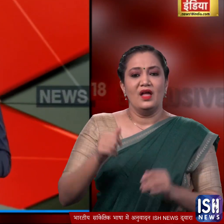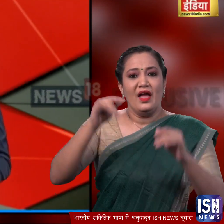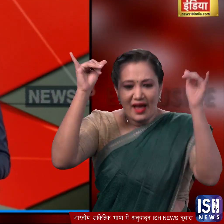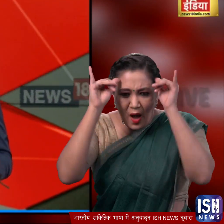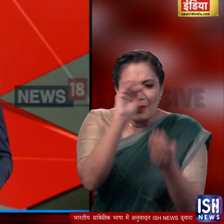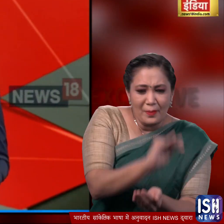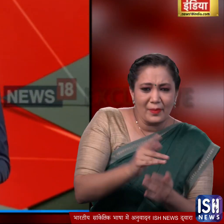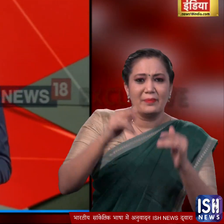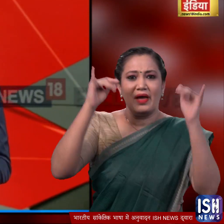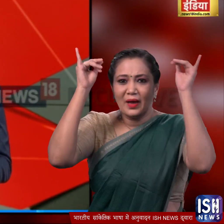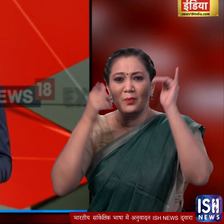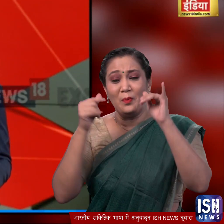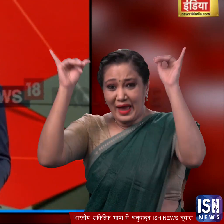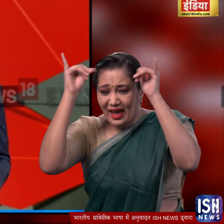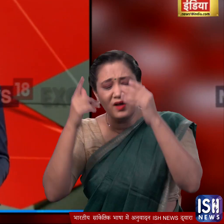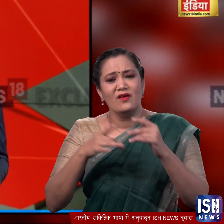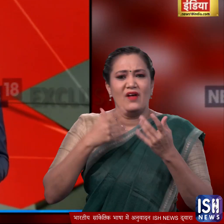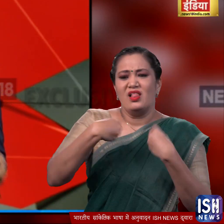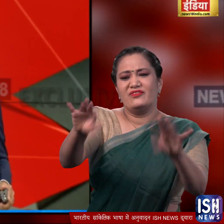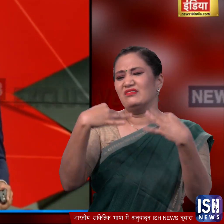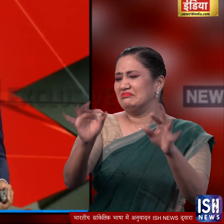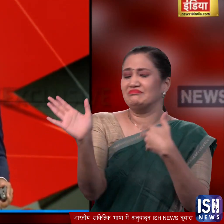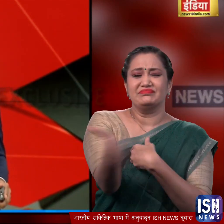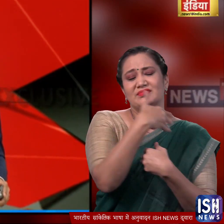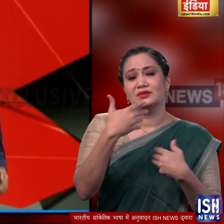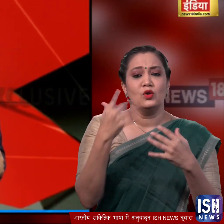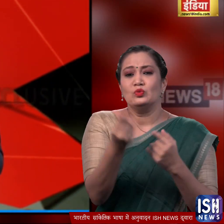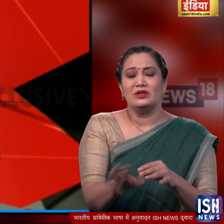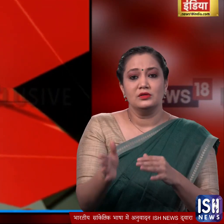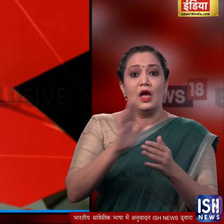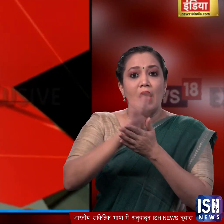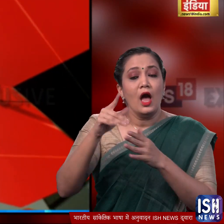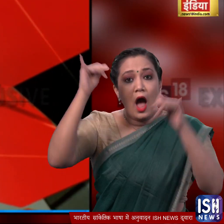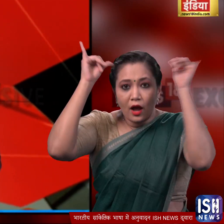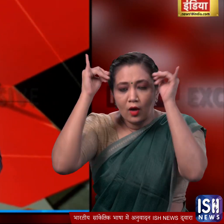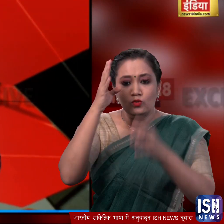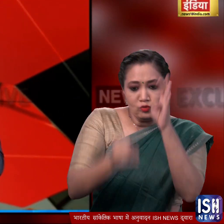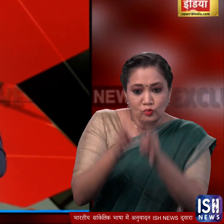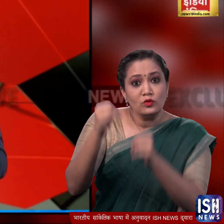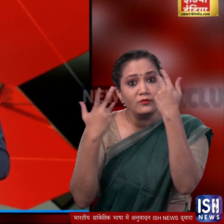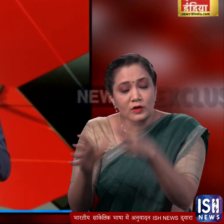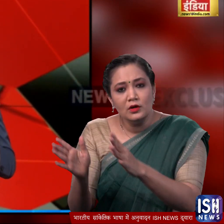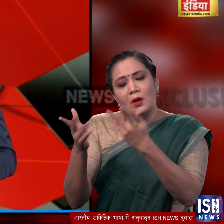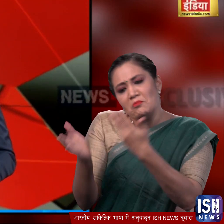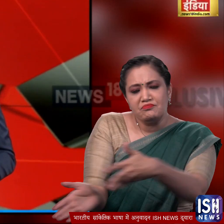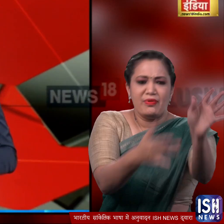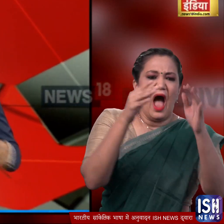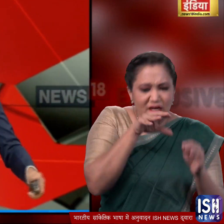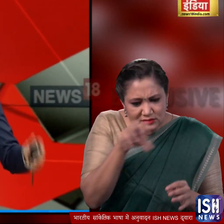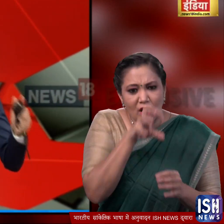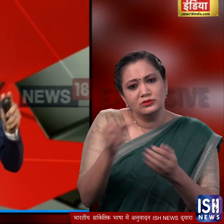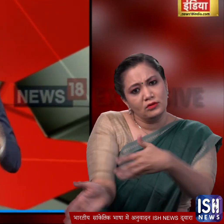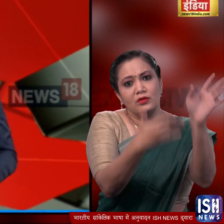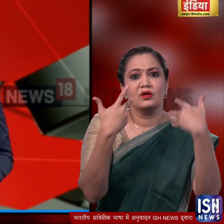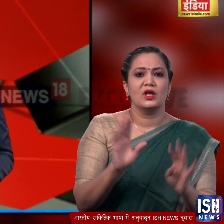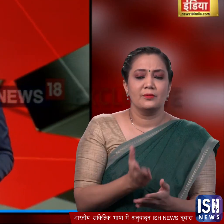कि हम लोग बछड़ों और सांडों को तो बेकार समझकर खुला छोड़ते ही रहे हैं, लेकिन अब हिसार में कुछ लोग गायों का दूध दोहने के बाद उसे सड़क